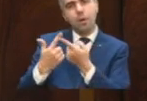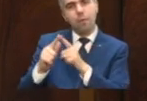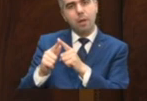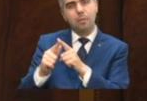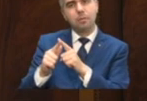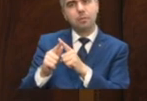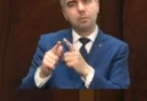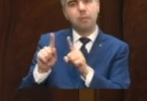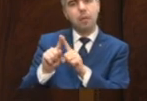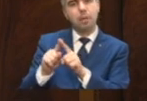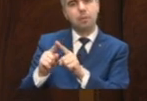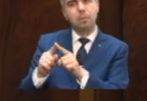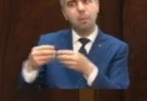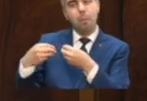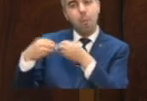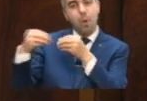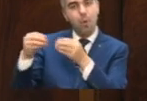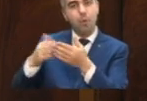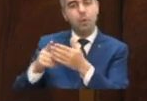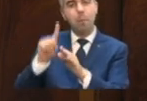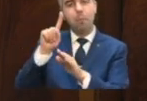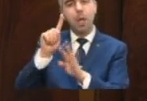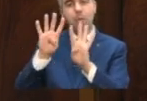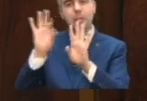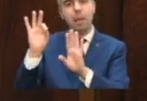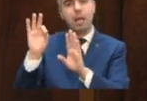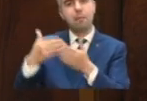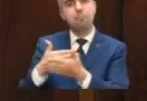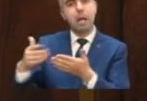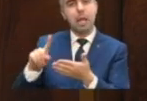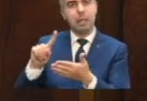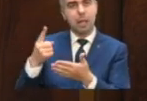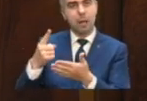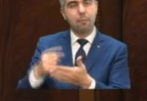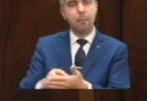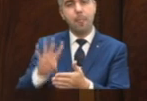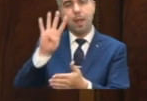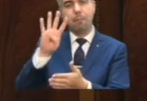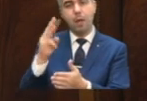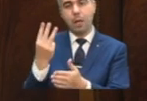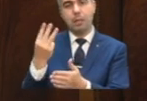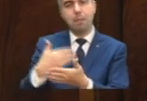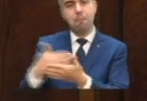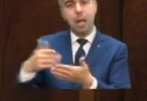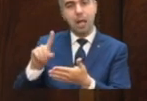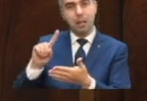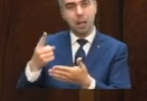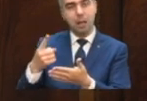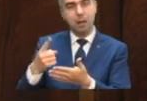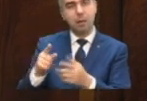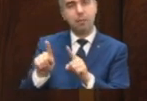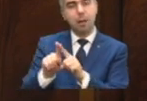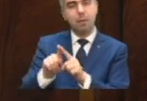كنستوردو 183 مليار ديال الدرهم، خدنا منها 34 مليار ديال الدرهم، درنا دي بيزنس